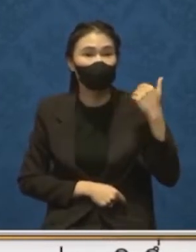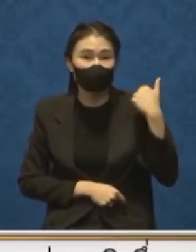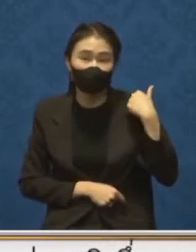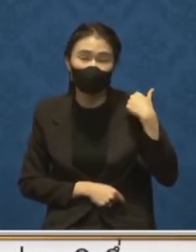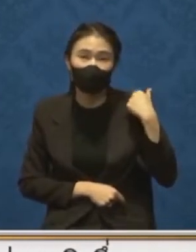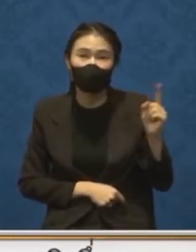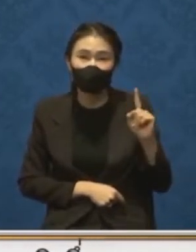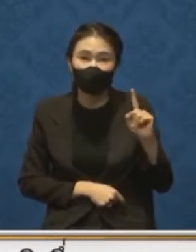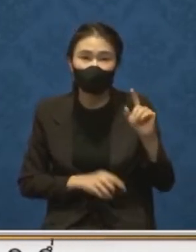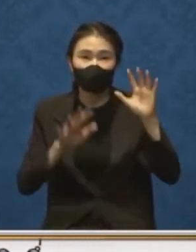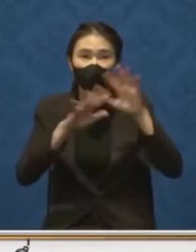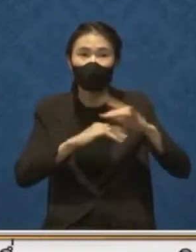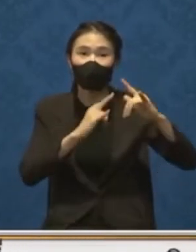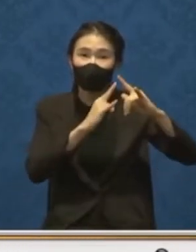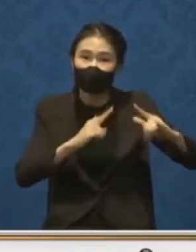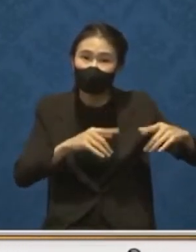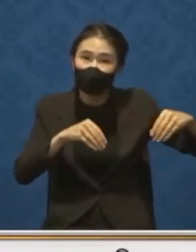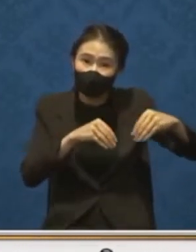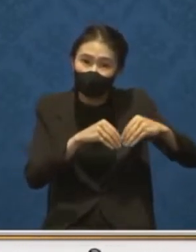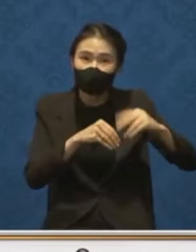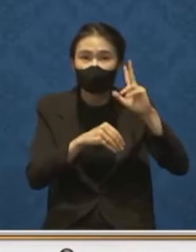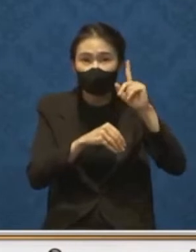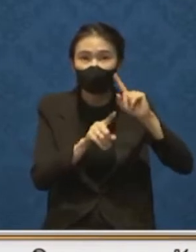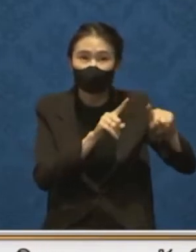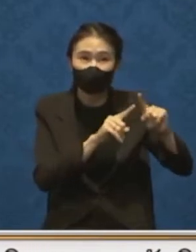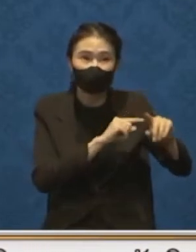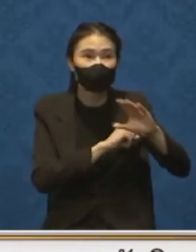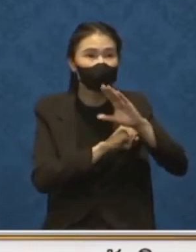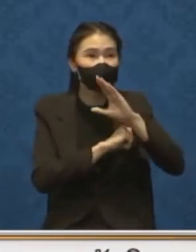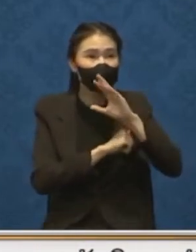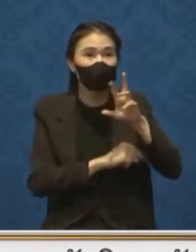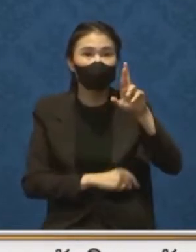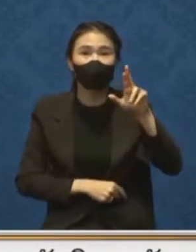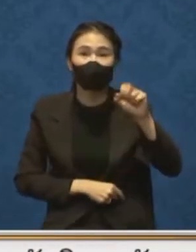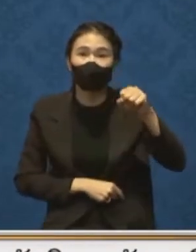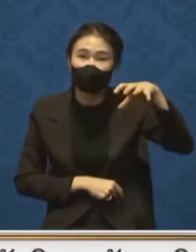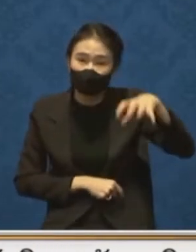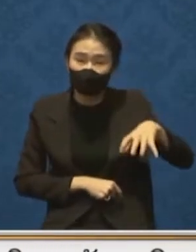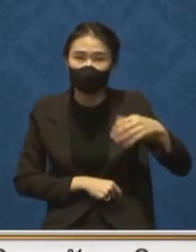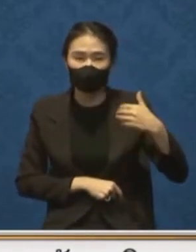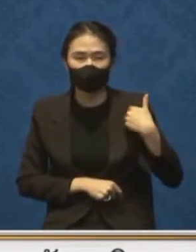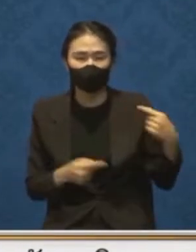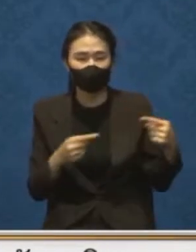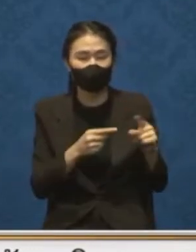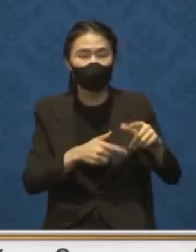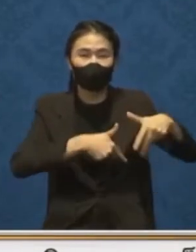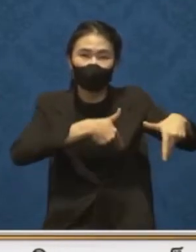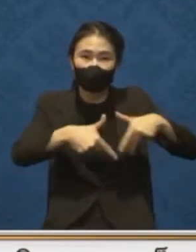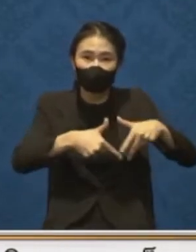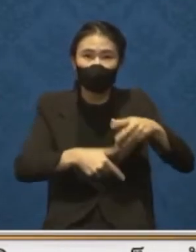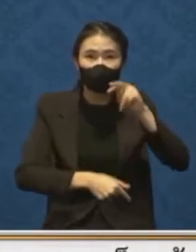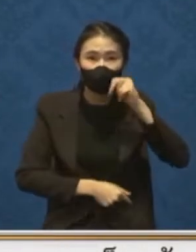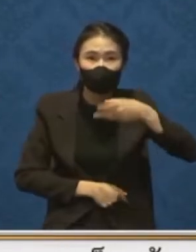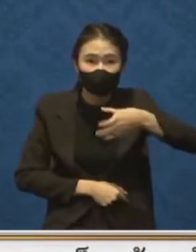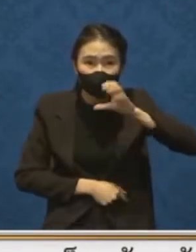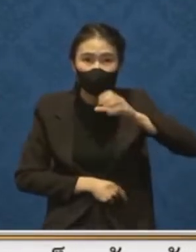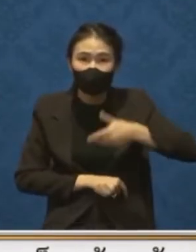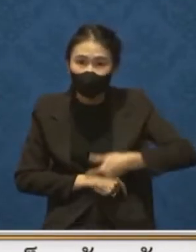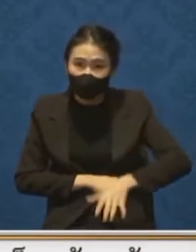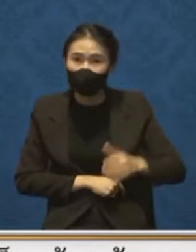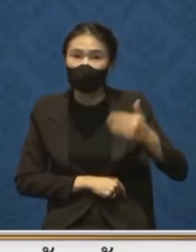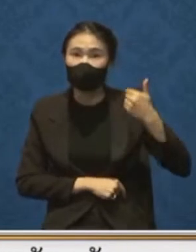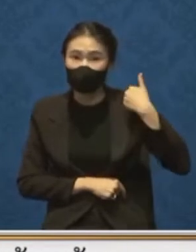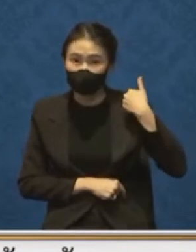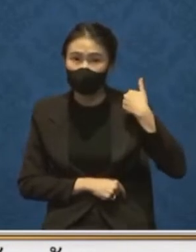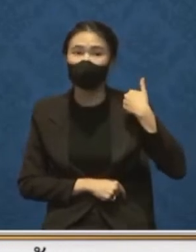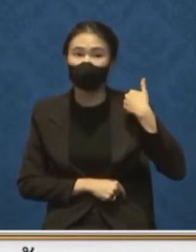ที่ตรงศาลาข้างๆโถงแถลงข่าวถ้าสภาของเราจะมีพื้นที่สำหรับประชาชนมีน้ำดื่มมีห้องน้ำให้เขาสักเล็กน้อย